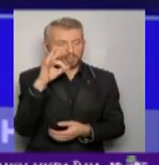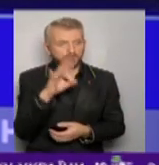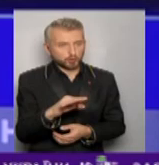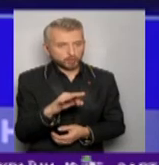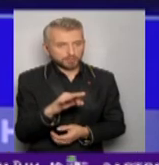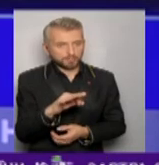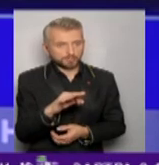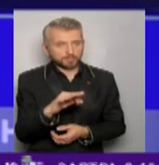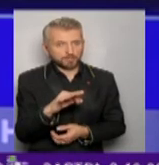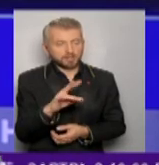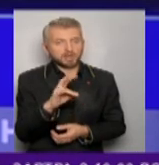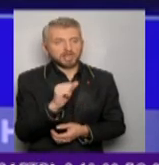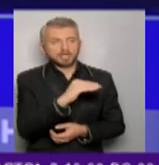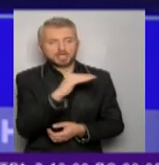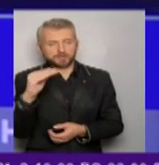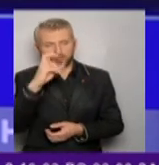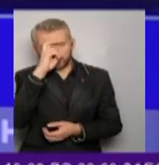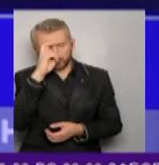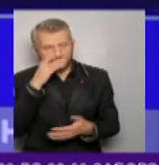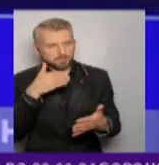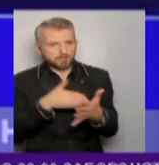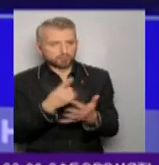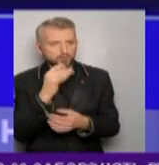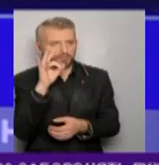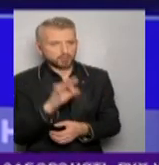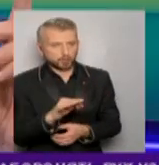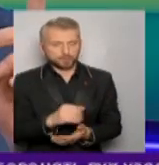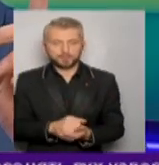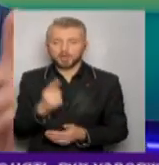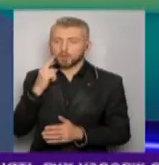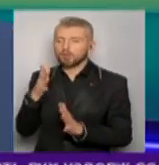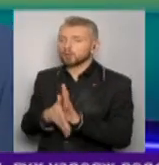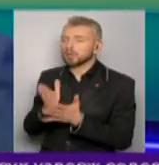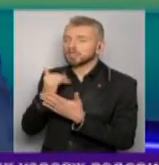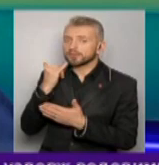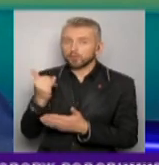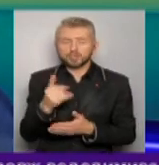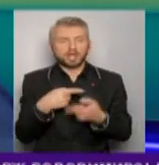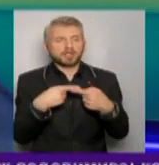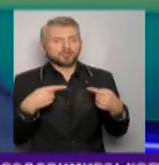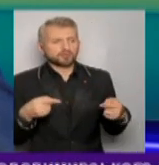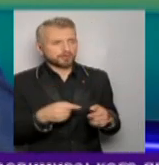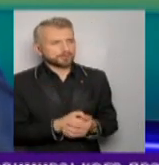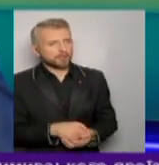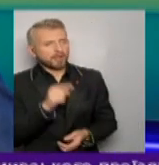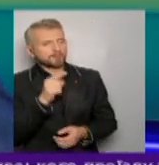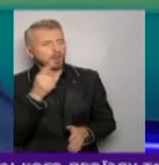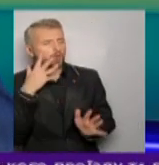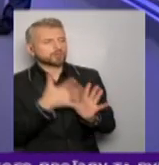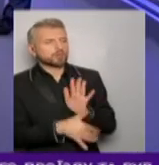5%, на рівні держави максимум 1%. Зрозуміло. І інші речі конкретні, вони чітко,